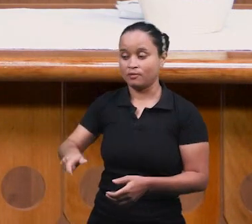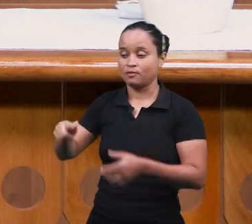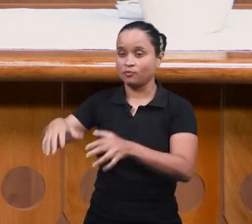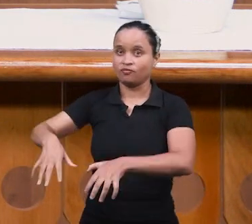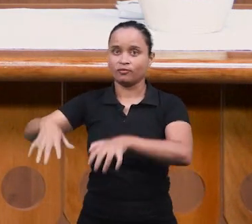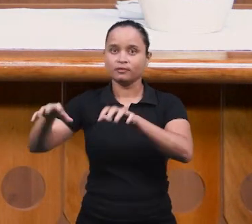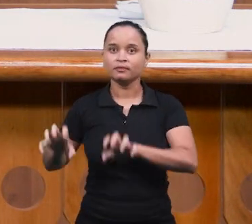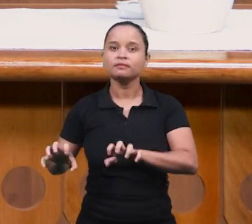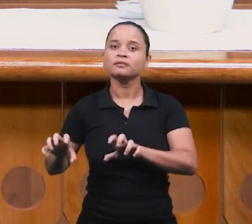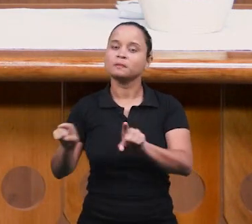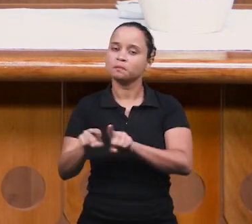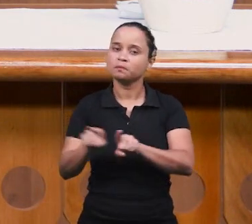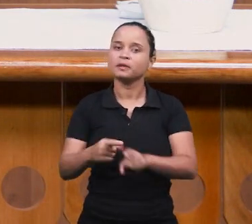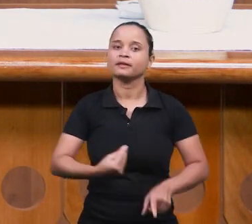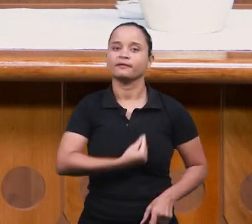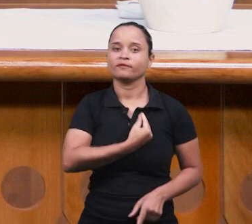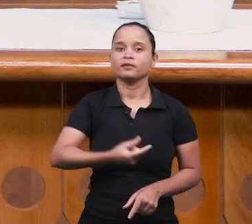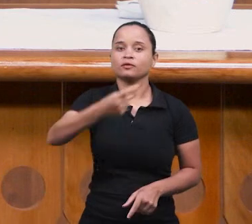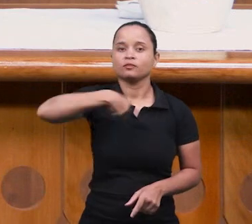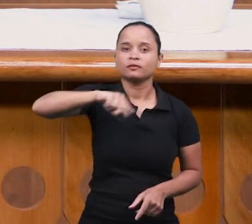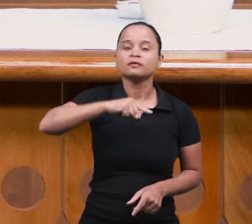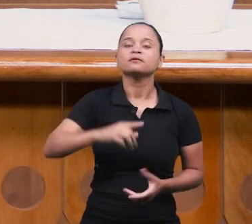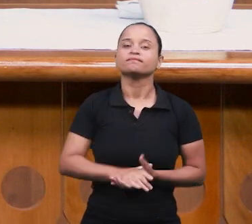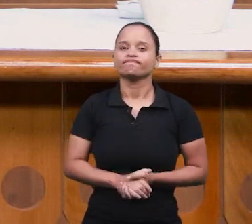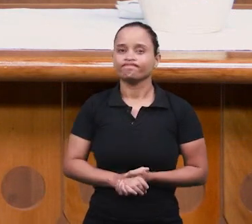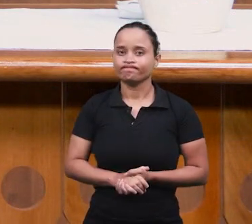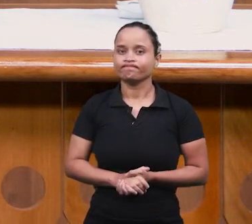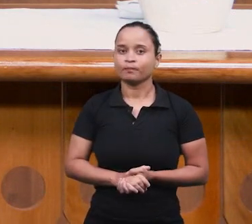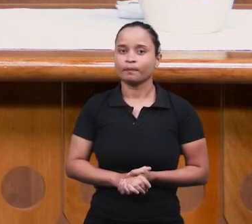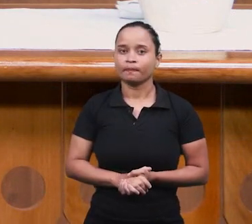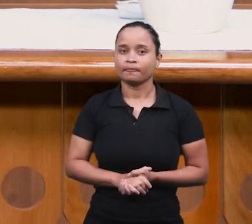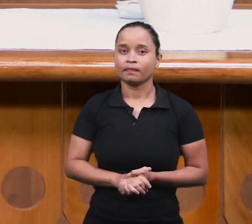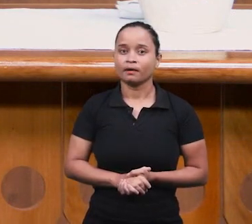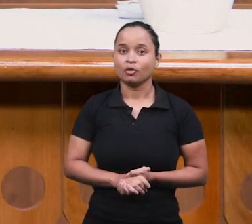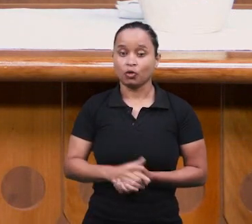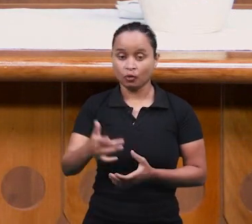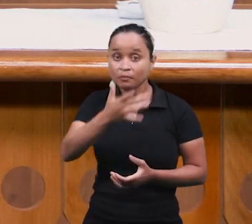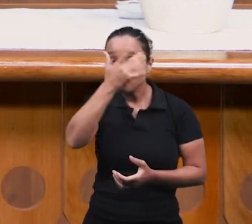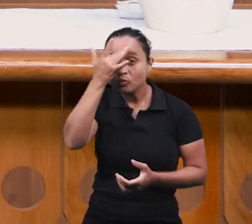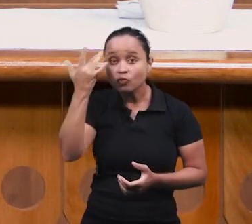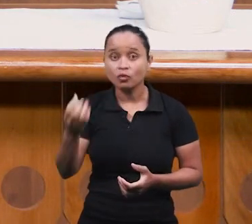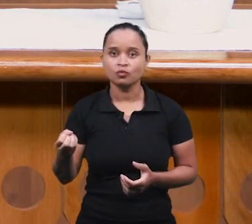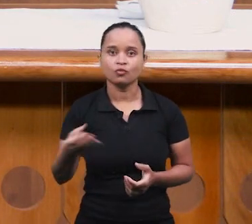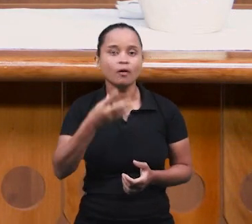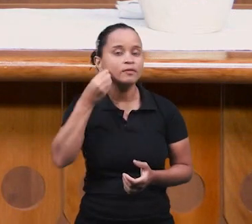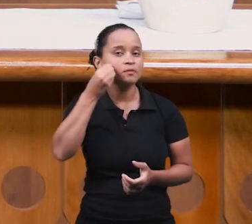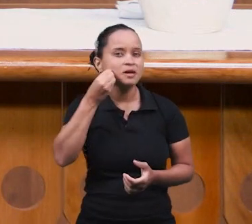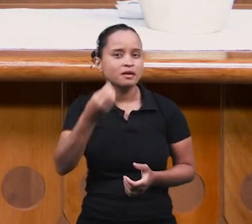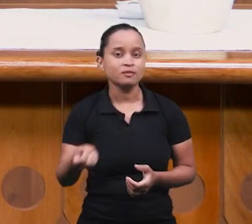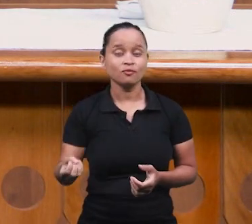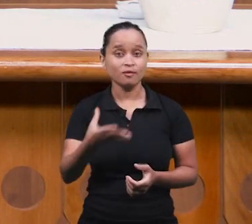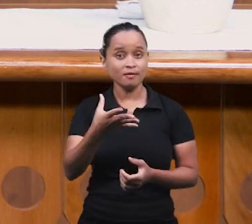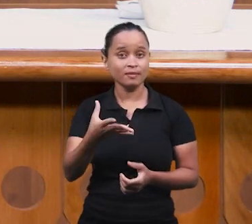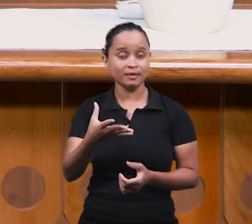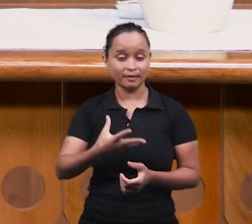Dieu, où notre temps était compté pour la mort. Maintenant, notre temps est compté pour la vie éternelle.